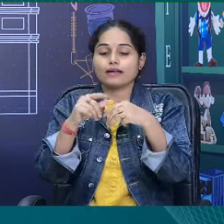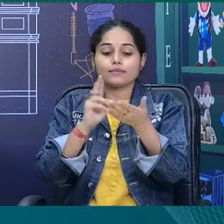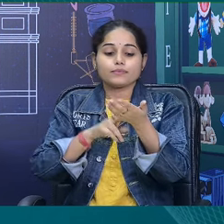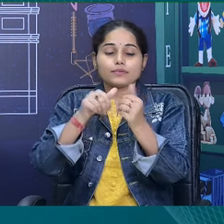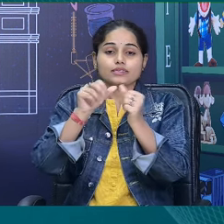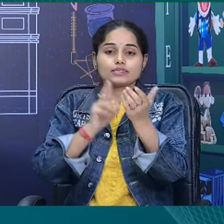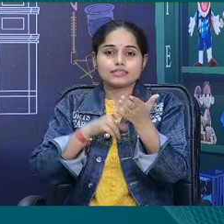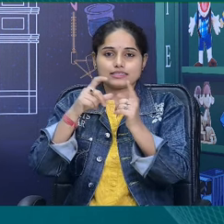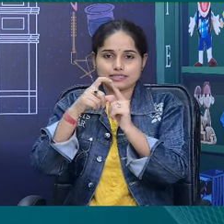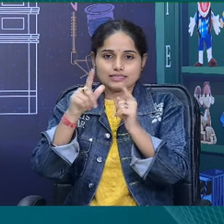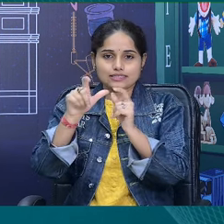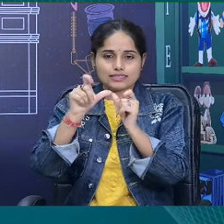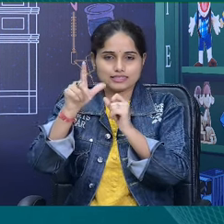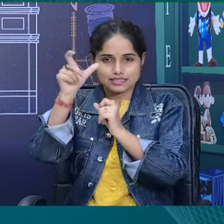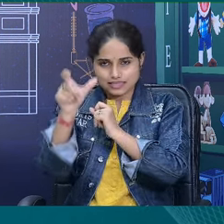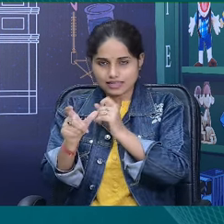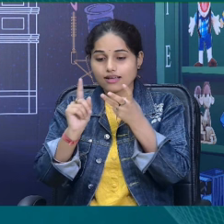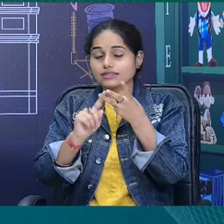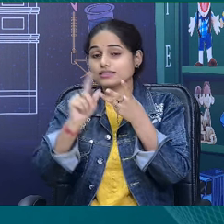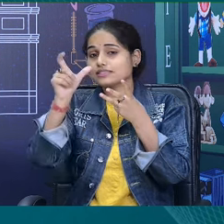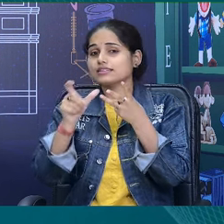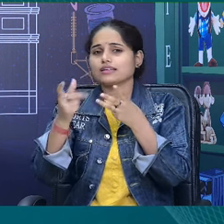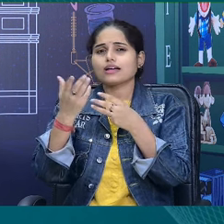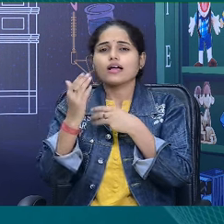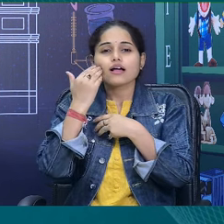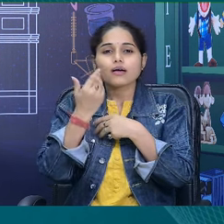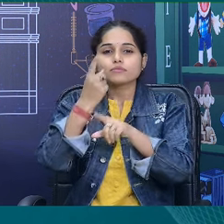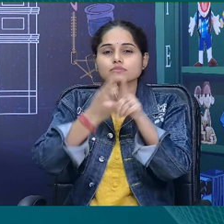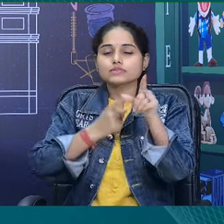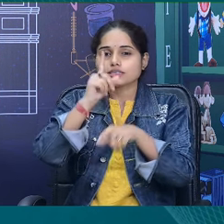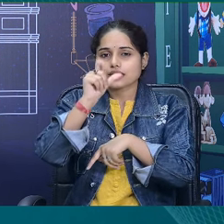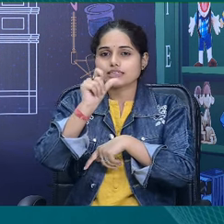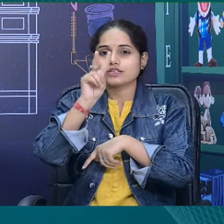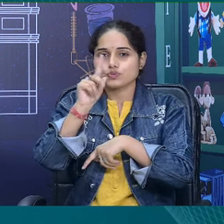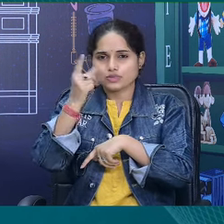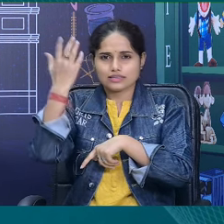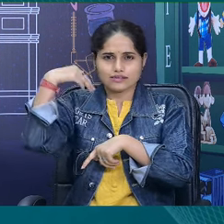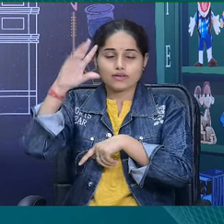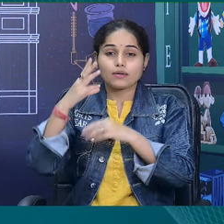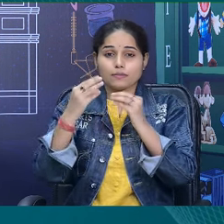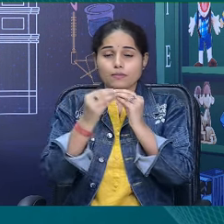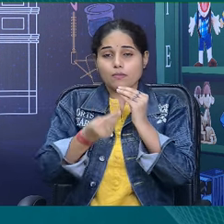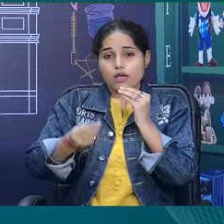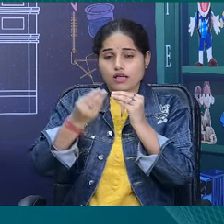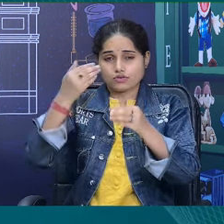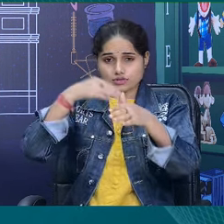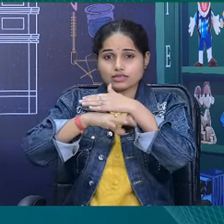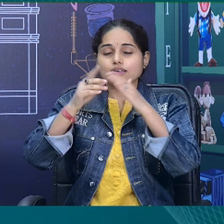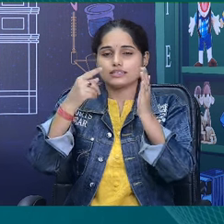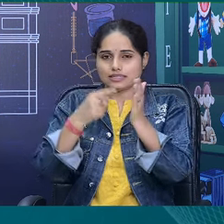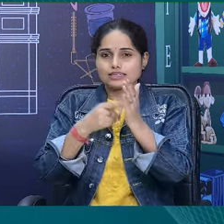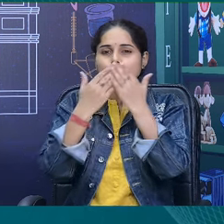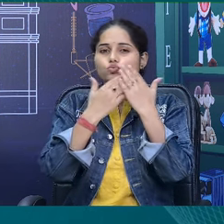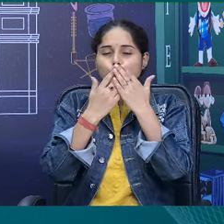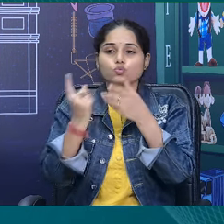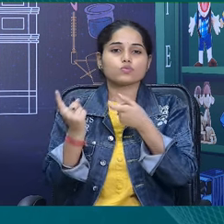बोस जी की अ सर इन्होंने 1921 में बंगाल का जो हमारे स्कूल था वहां पर इन्होंने जवाइन किया और